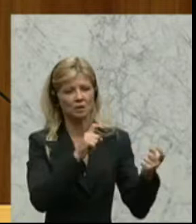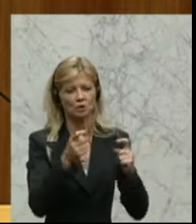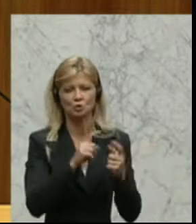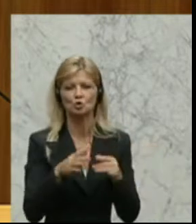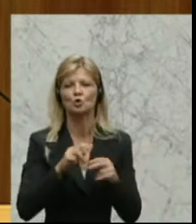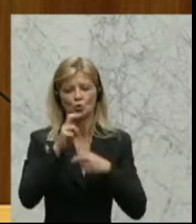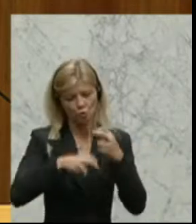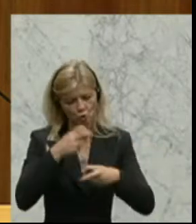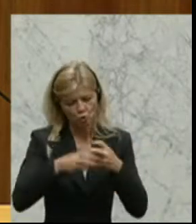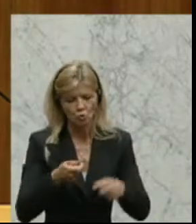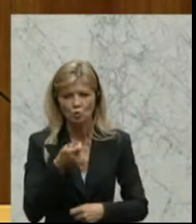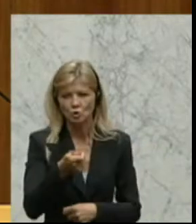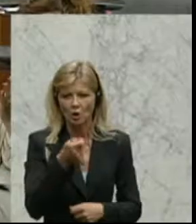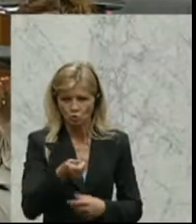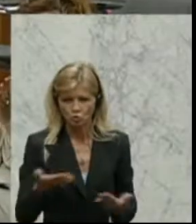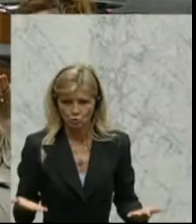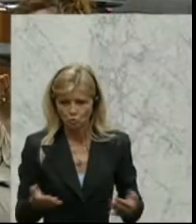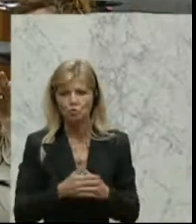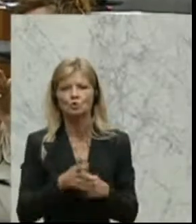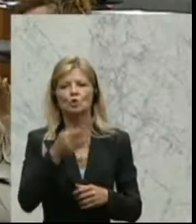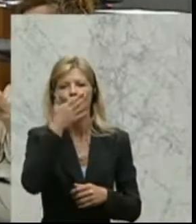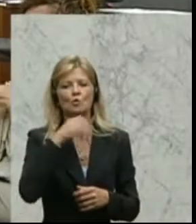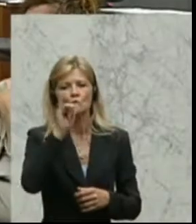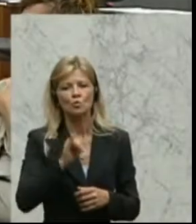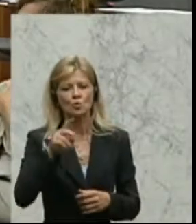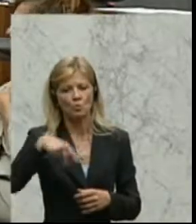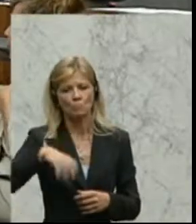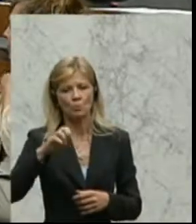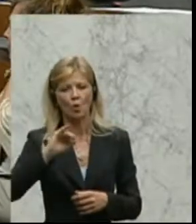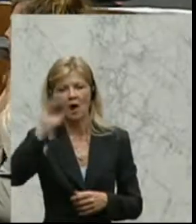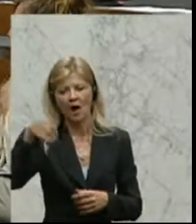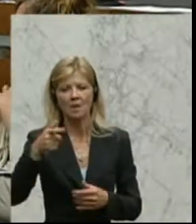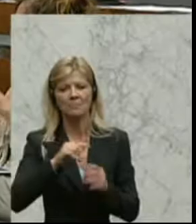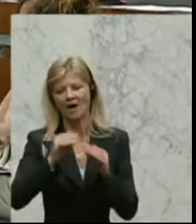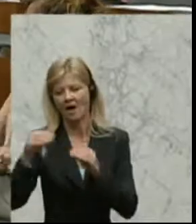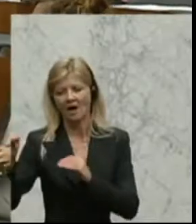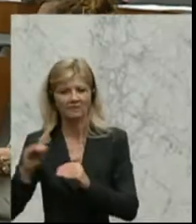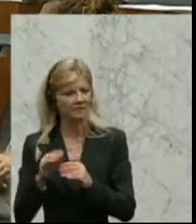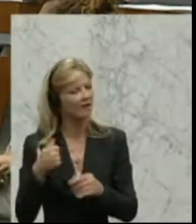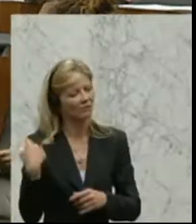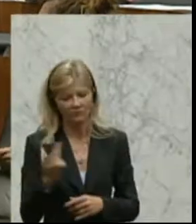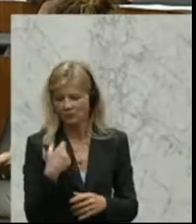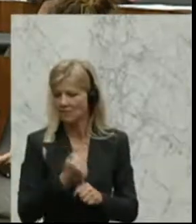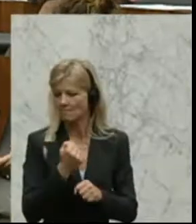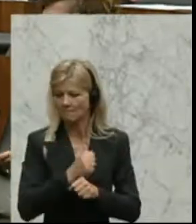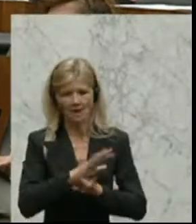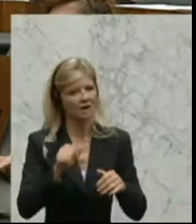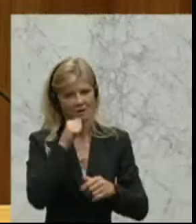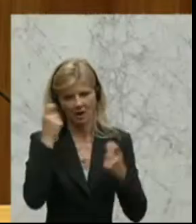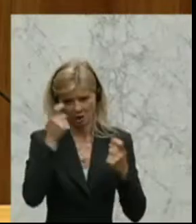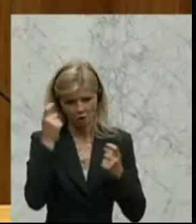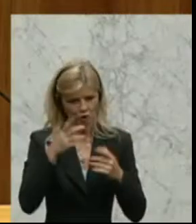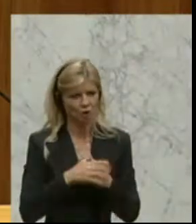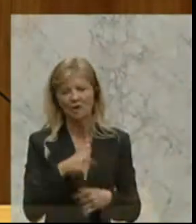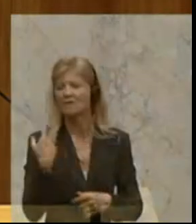Zweite. Und wir werden ihn so lange einbringen, bis er endlich eine Mehrheit findet. Davon können Sie ausgehen, Herr Abgeordneter Redler, da können Sie